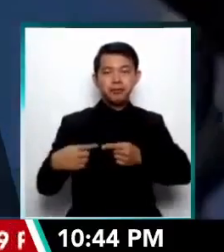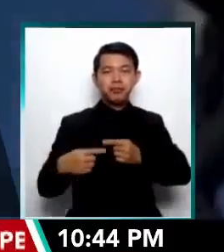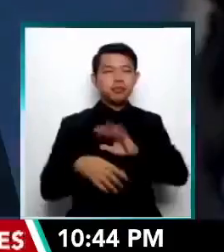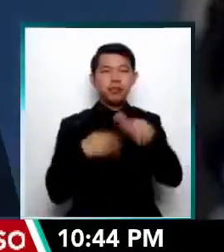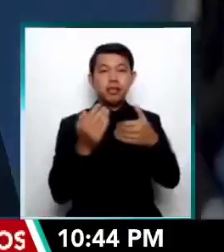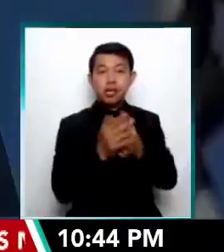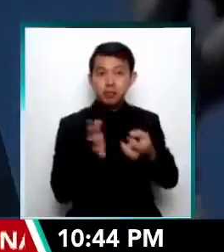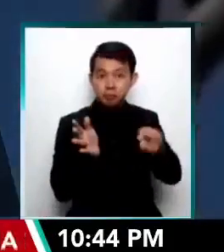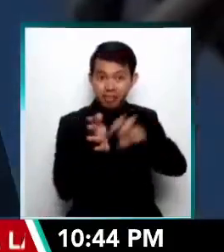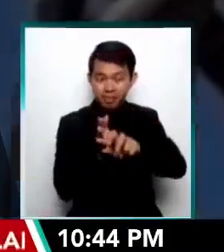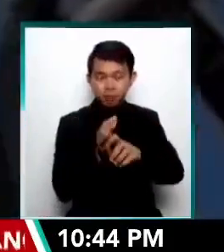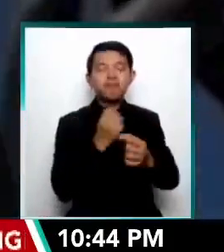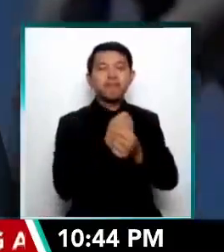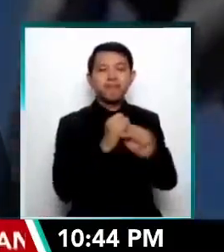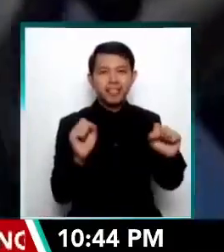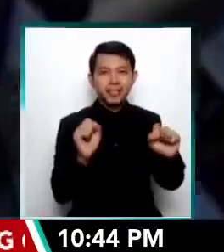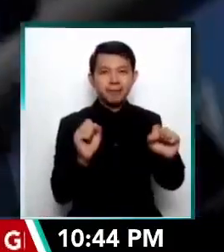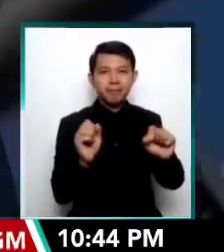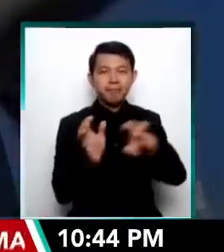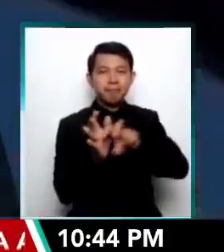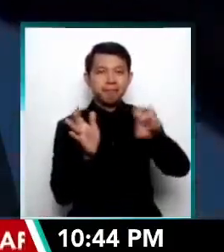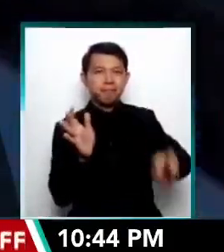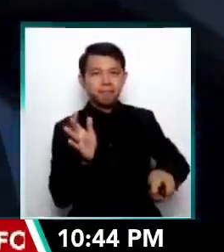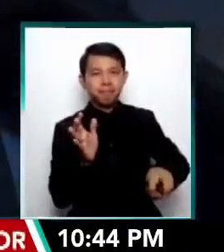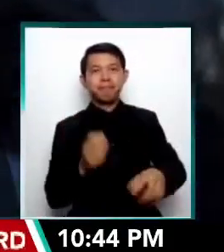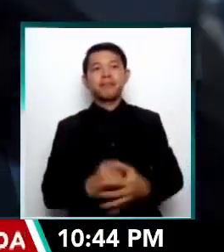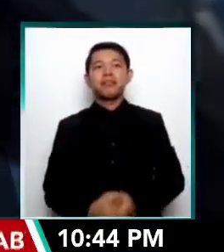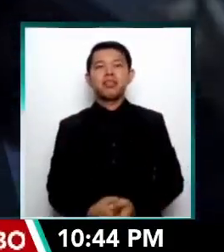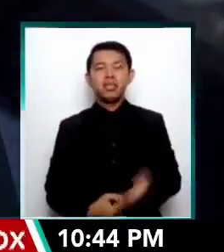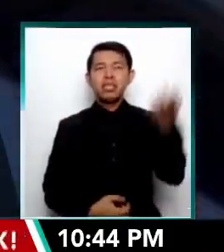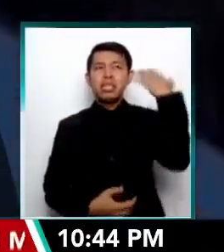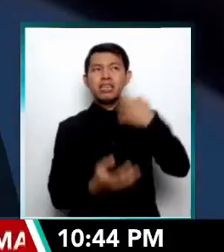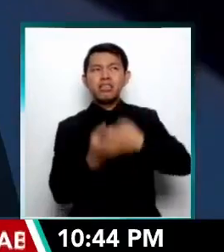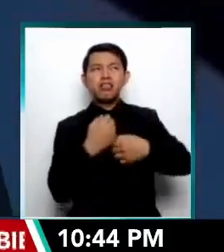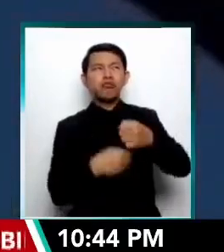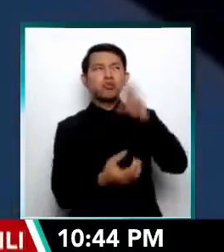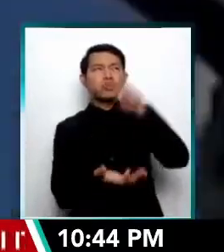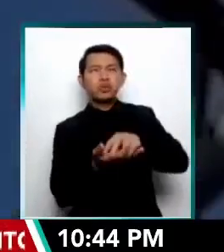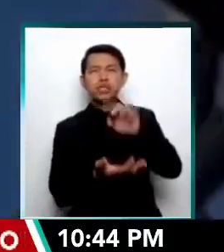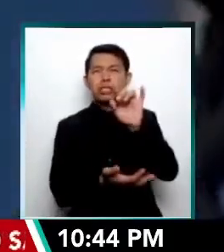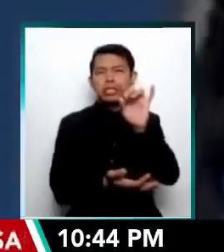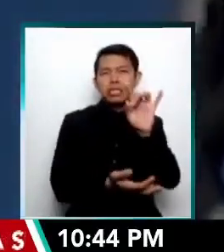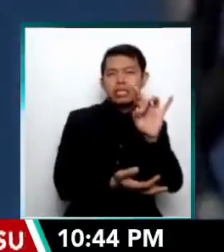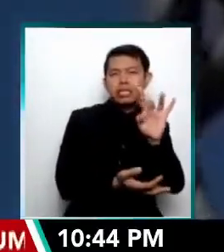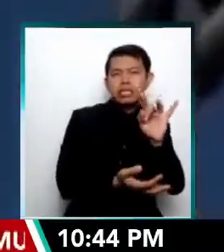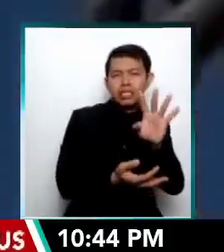Taong 2018 nang tumirik din ang naturang ride sa loob ng 2 oras.